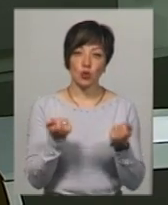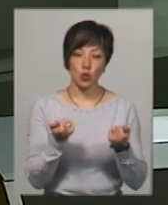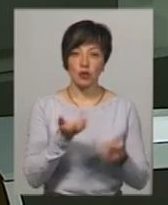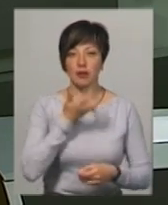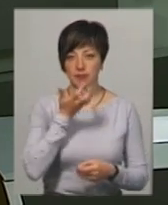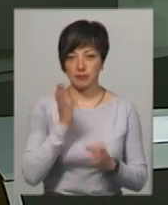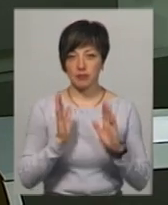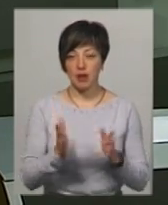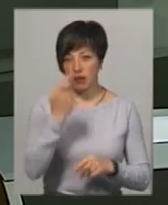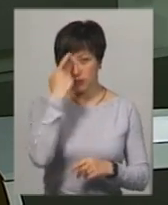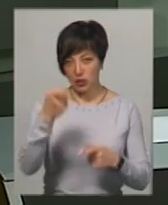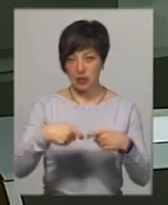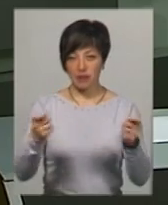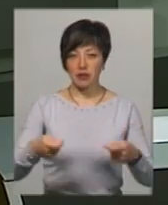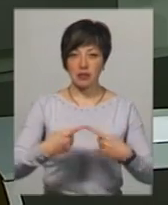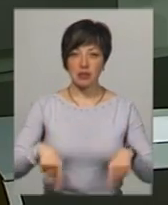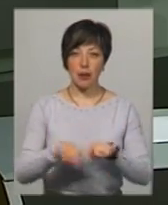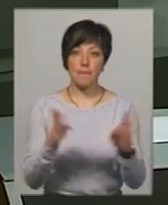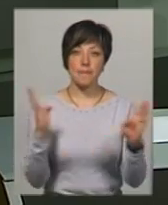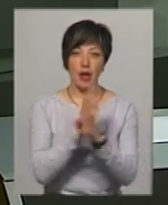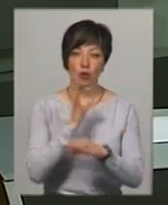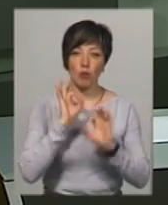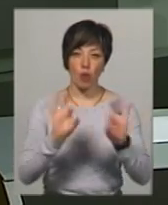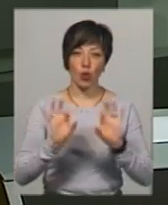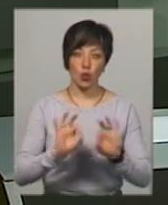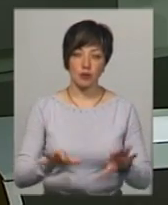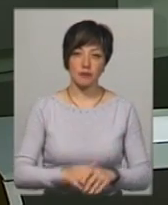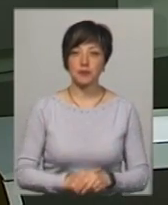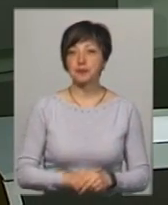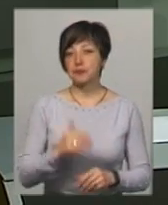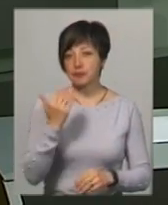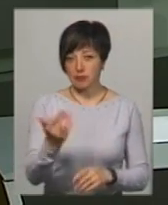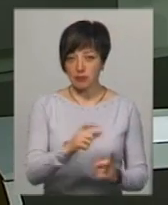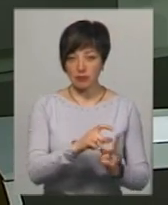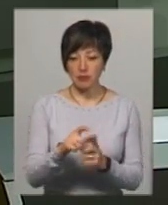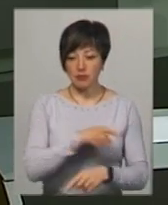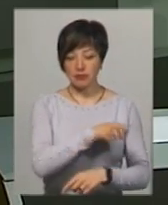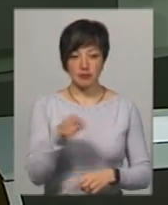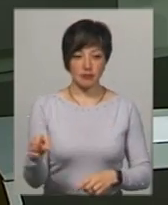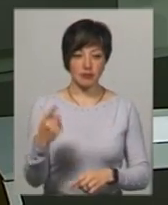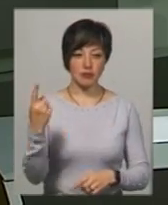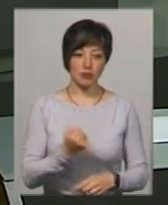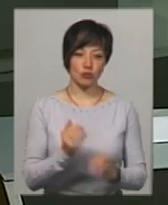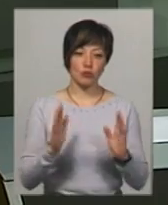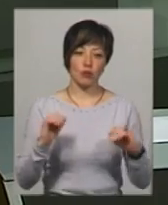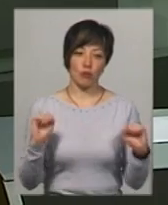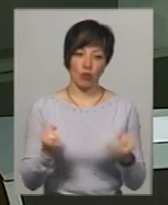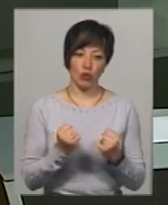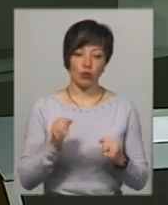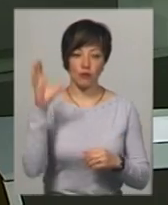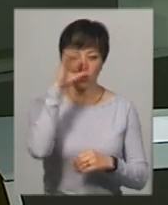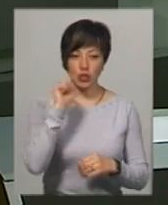потеплішає, повідомила завідувач сектору метеопрогнозів Люся Ковалишина. За її словами, протягом цього тижня буде прохолодно,